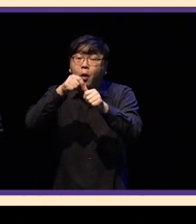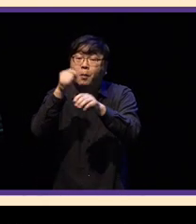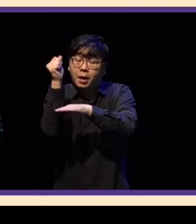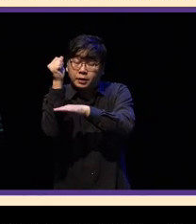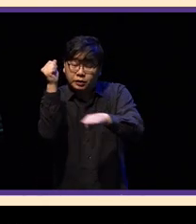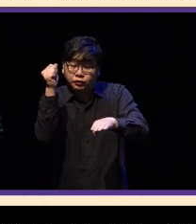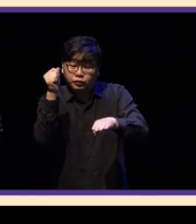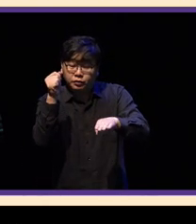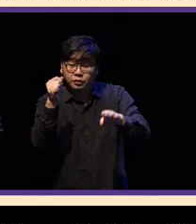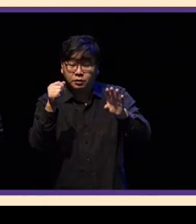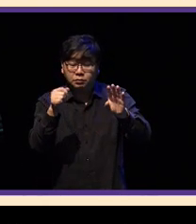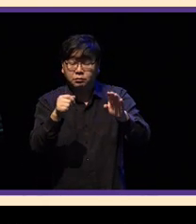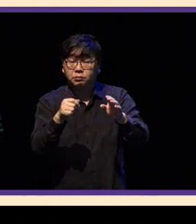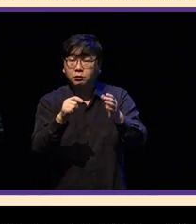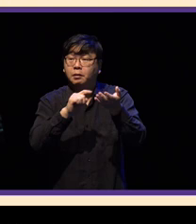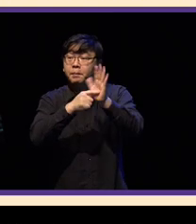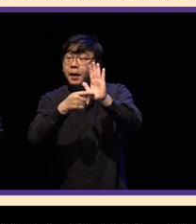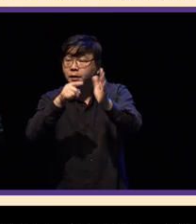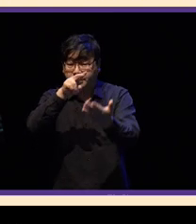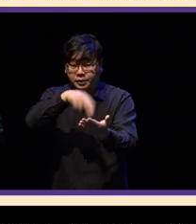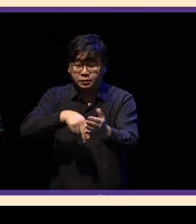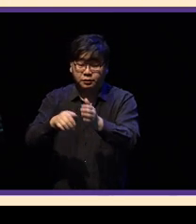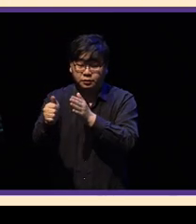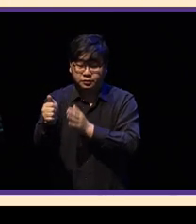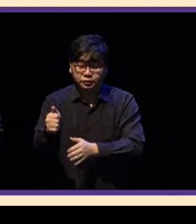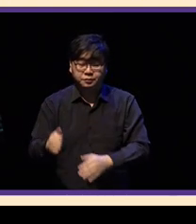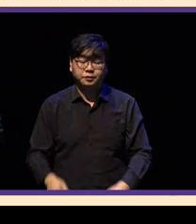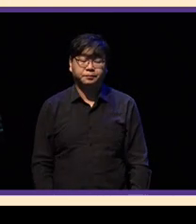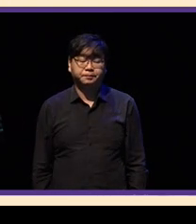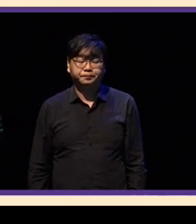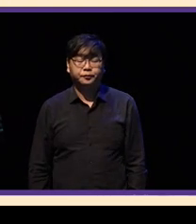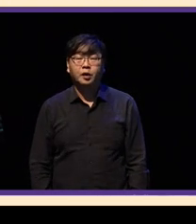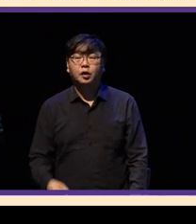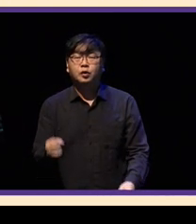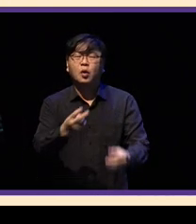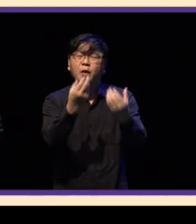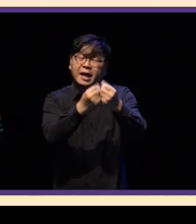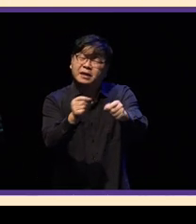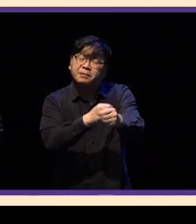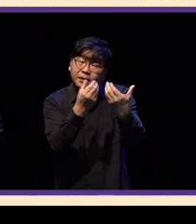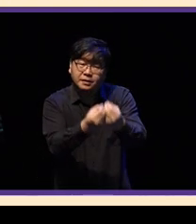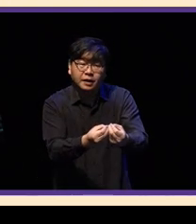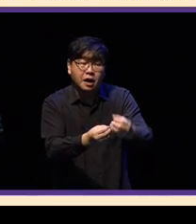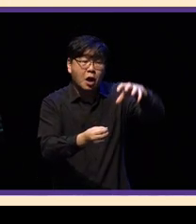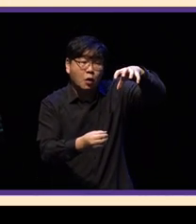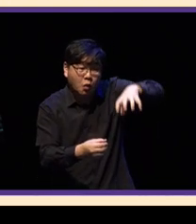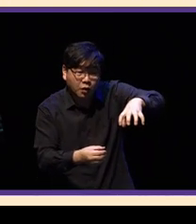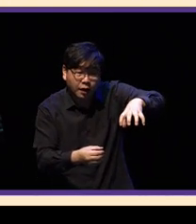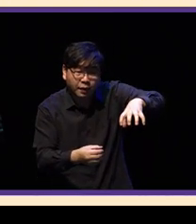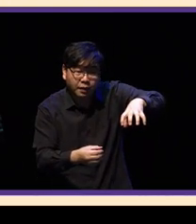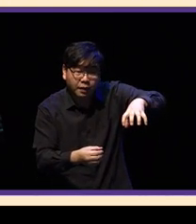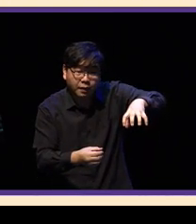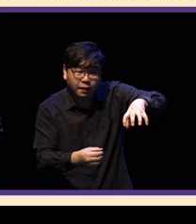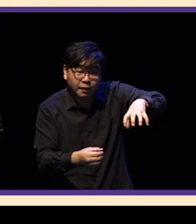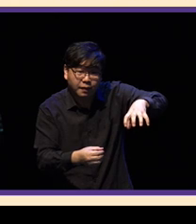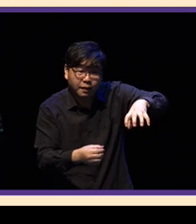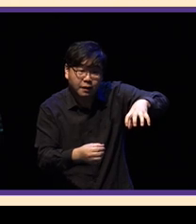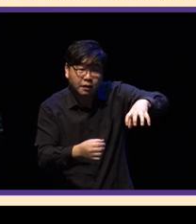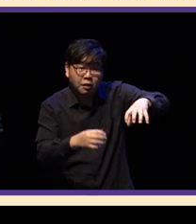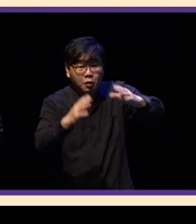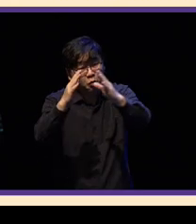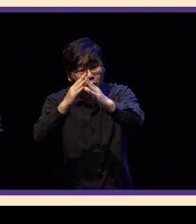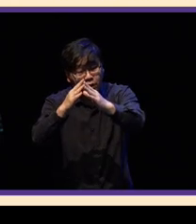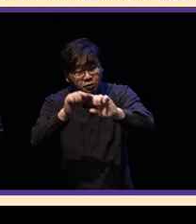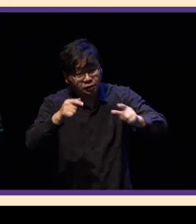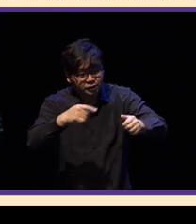좀 참고해 주시고요. 그 밖에 좀 특수한 경우, 저희가 공간 같은 경우는 이제 계속 평가를 해오고 있기 때문에